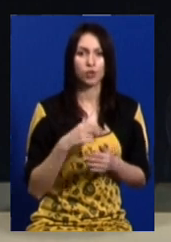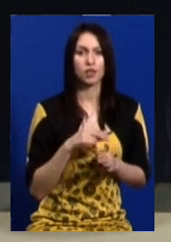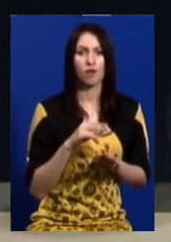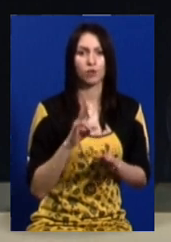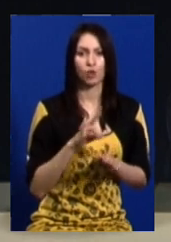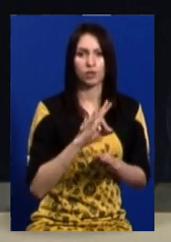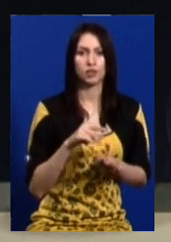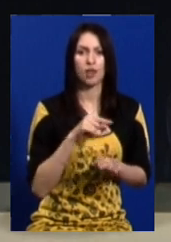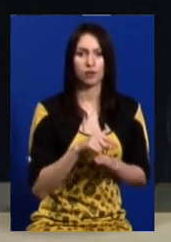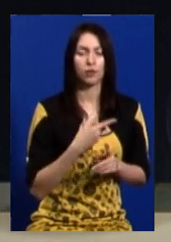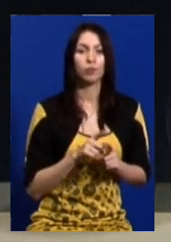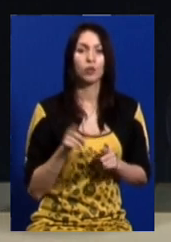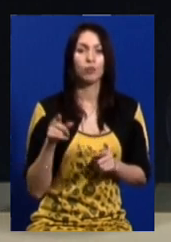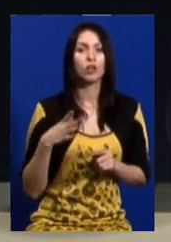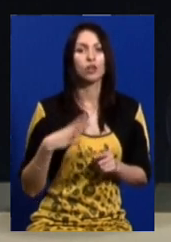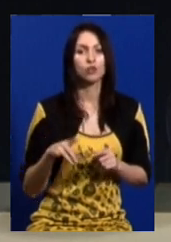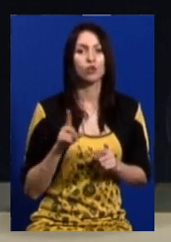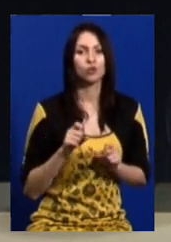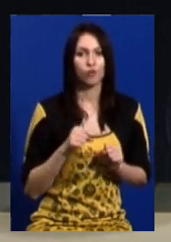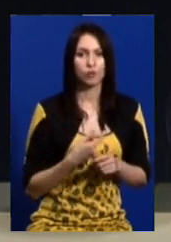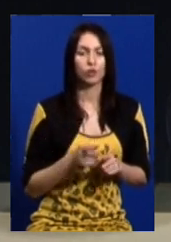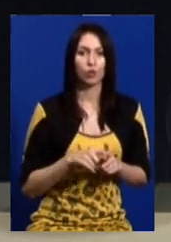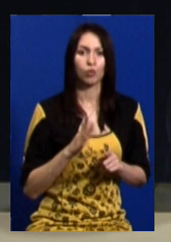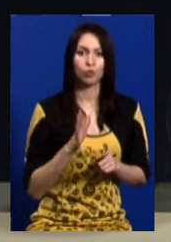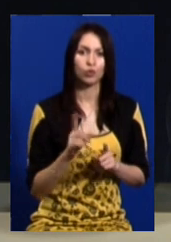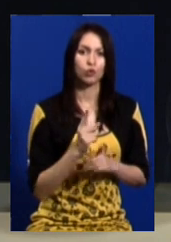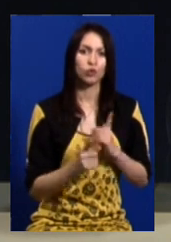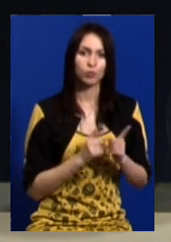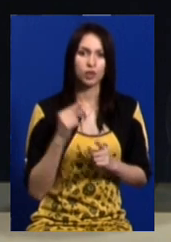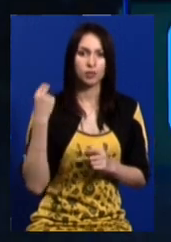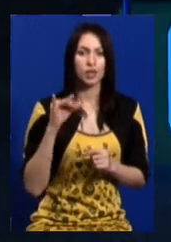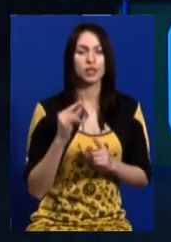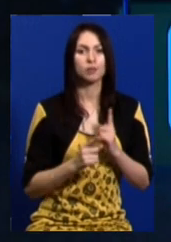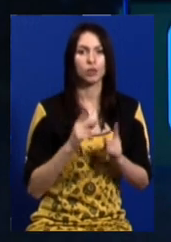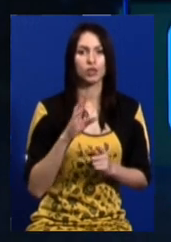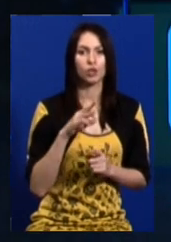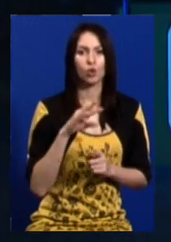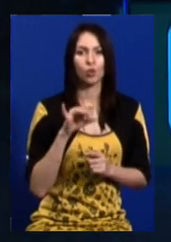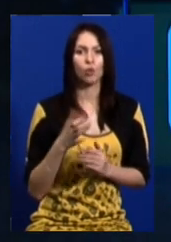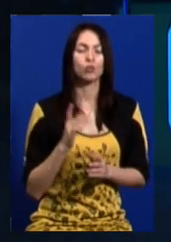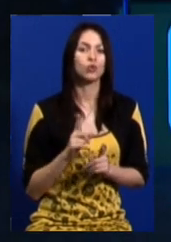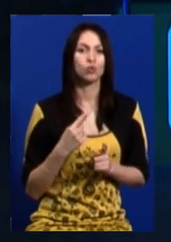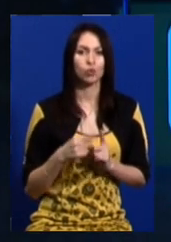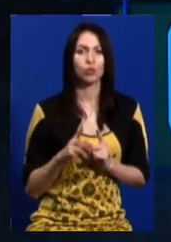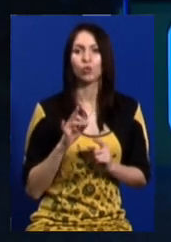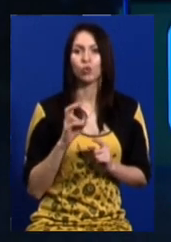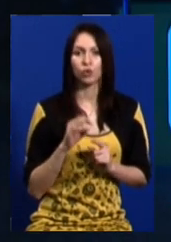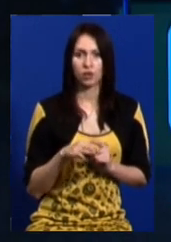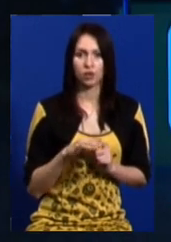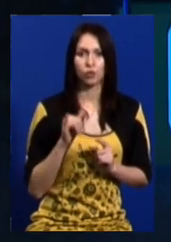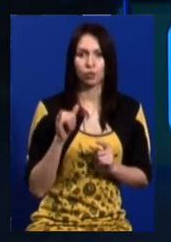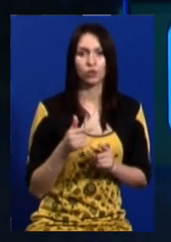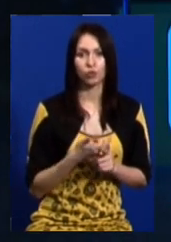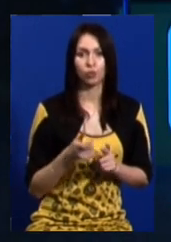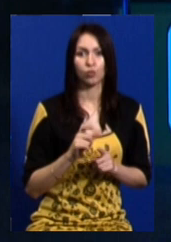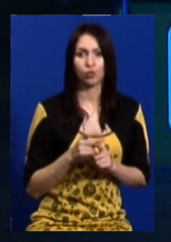церкви. Тому вони очікують, що можливо таке буде, що зміниться президент і зміниться Томос чи щось інше. Ну, в них видається досить